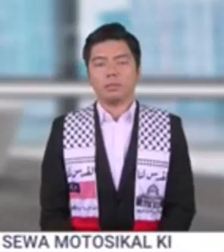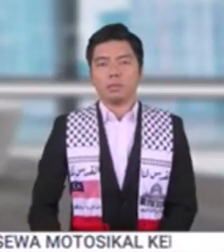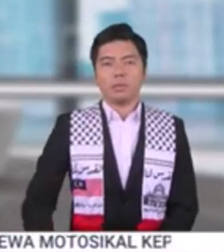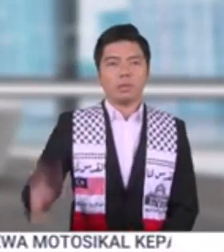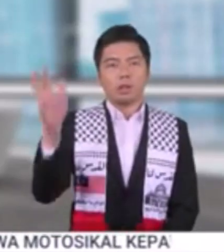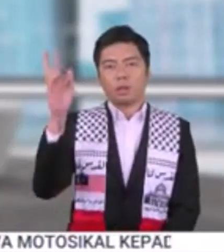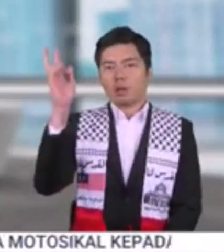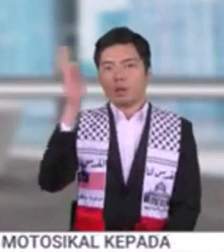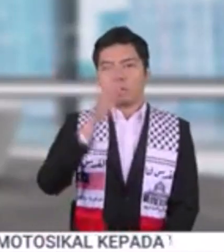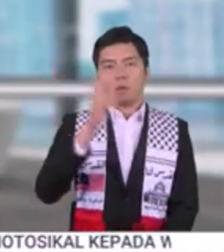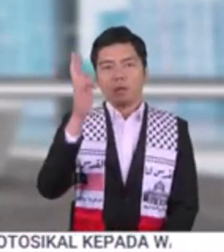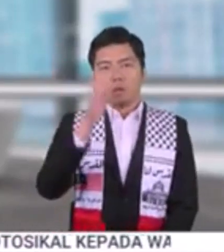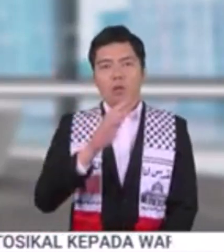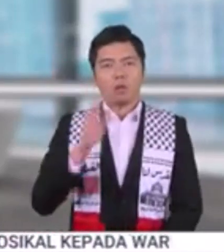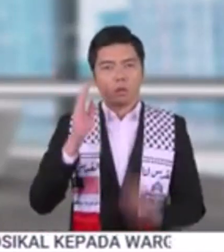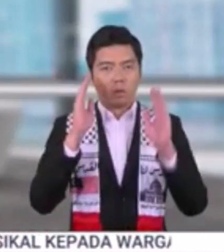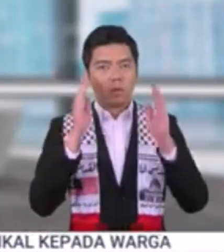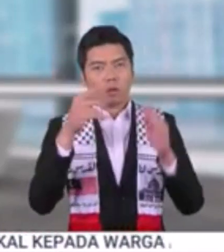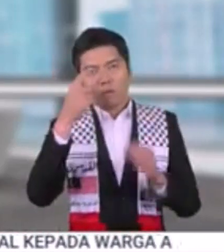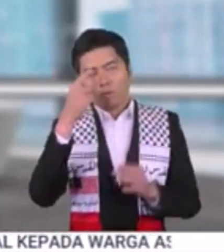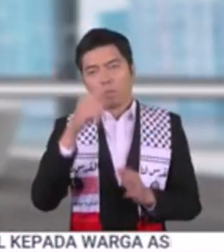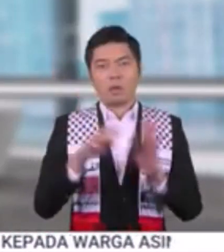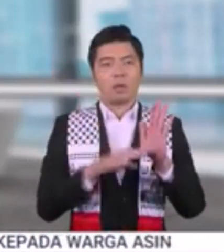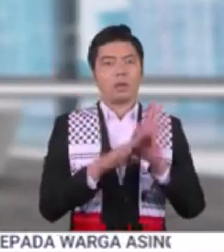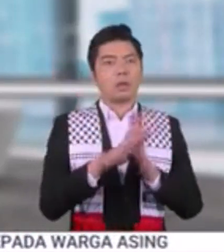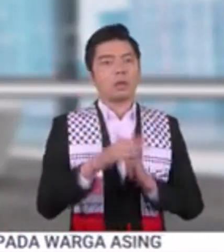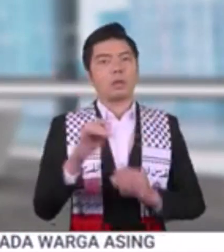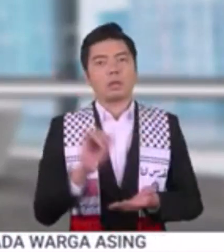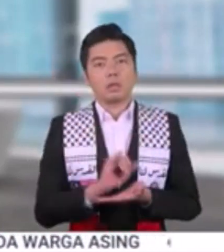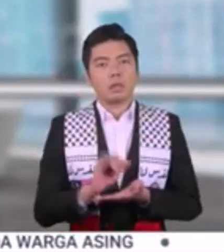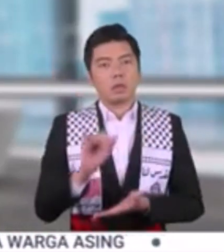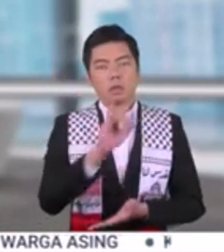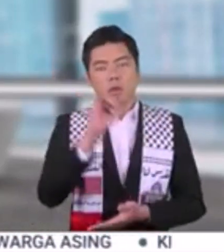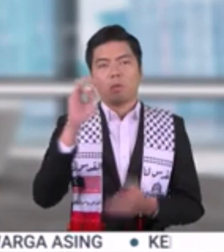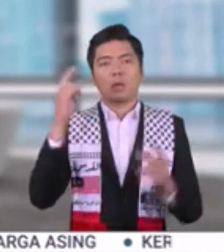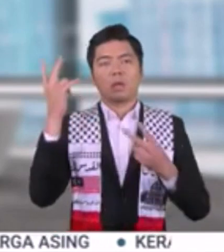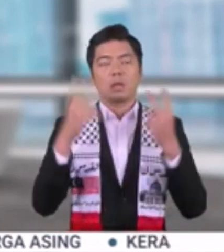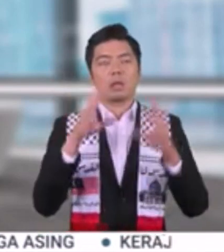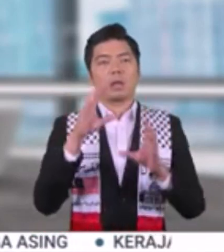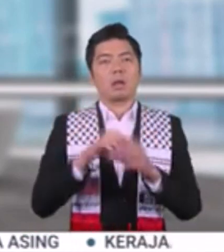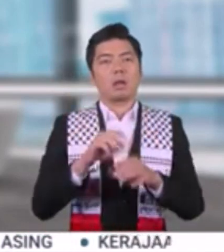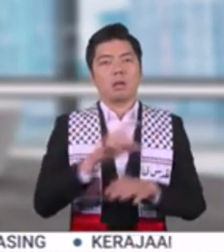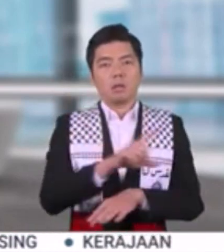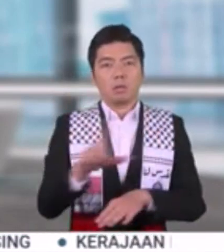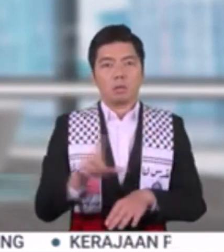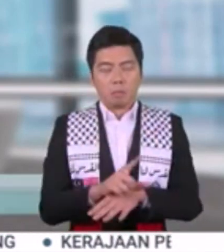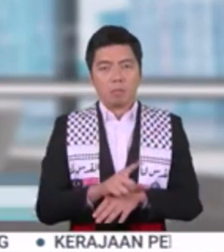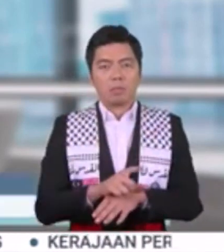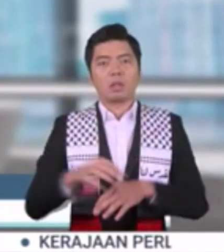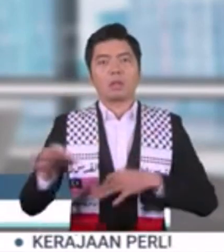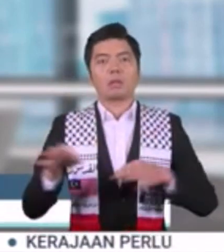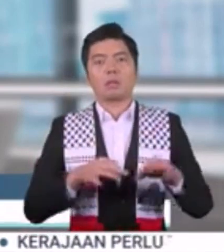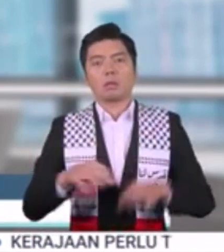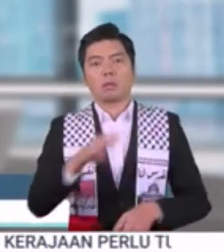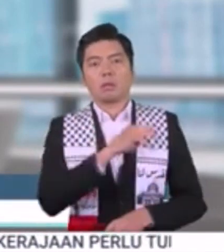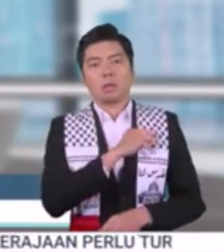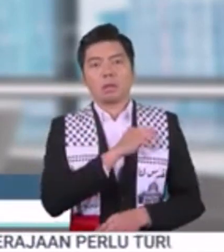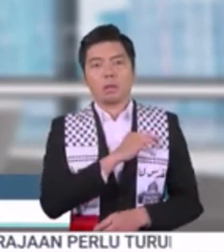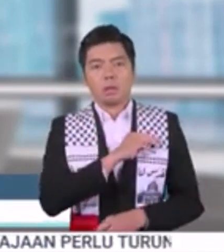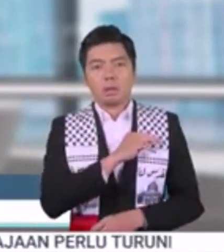kerajaan persekutuan terus komited membantu untuk meningkatkan industri pelancongan di Labuan jelas menteri di jabatan Perdana Menteri wilayah